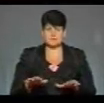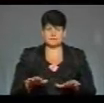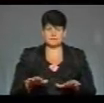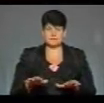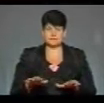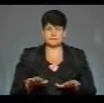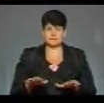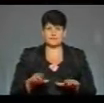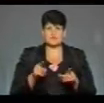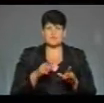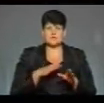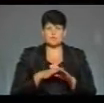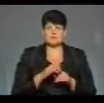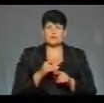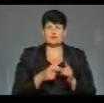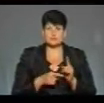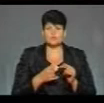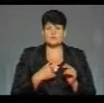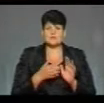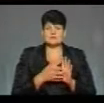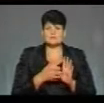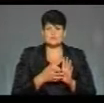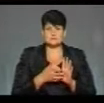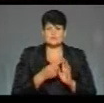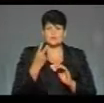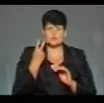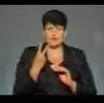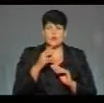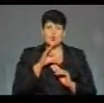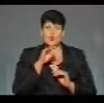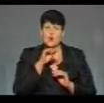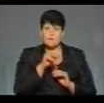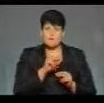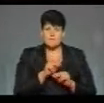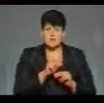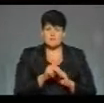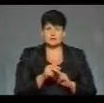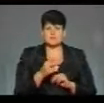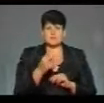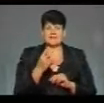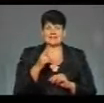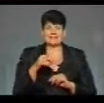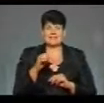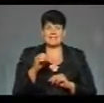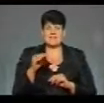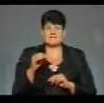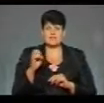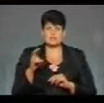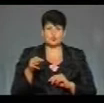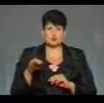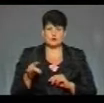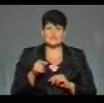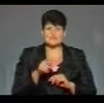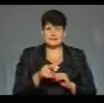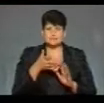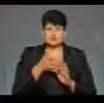Вона заповнена наполовину. У нас брак двох логопедів і також брат дефектолога. Ті інклюзивні центри,